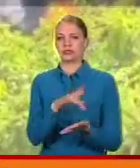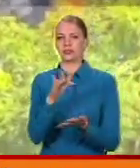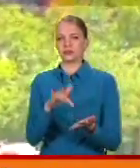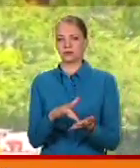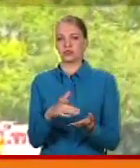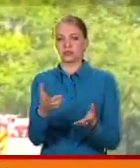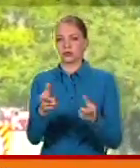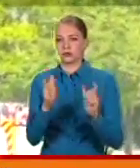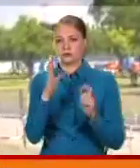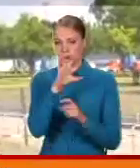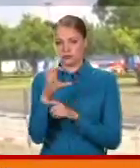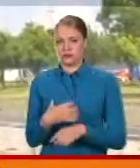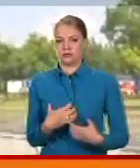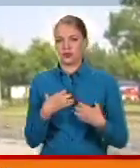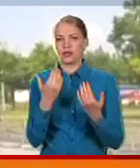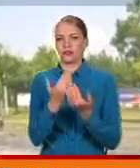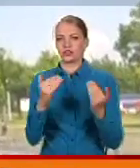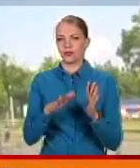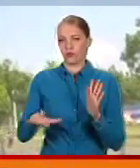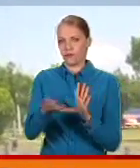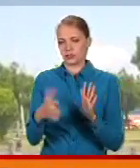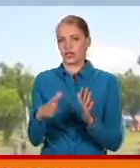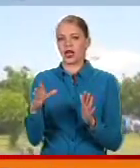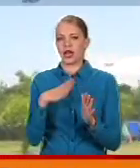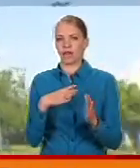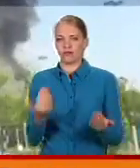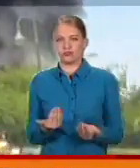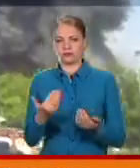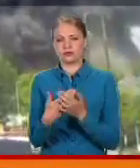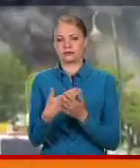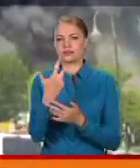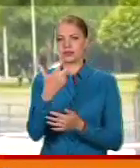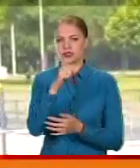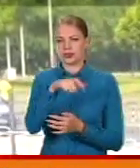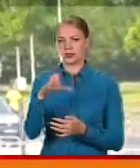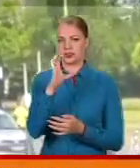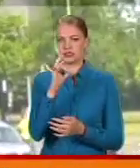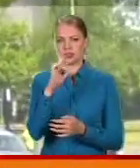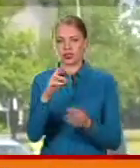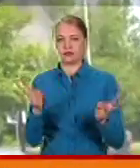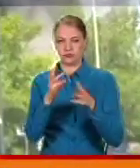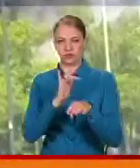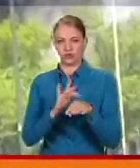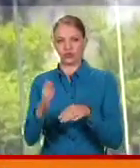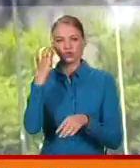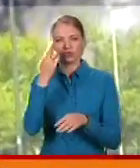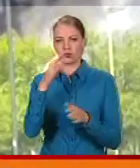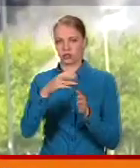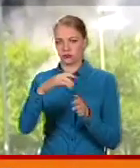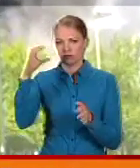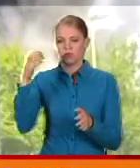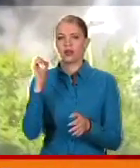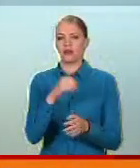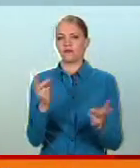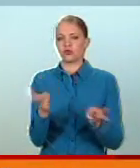надходять вражаючі кадри. Виставкова зала, яка була притулком для 300 сирійців, вигоряє вщент. Чорний дим здіймається в